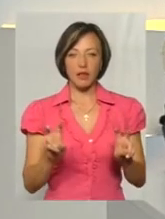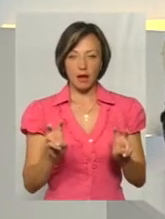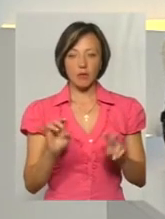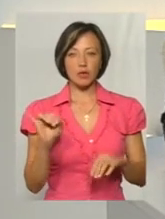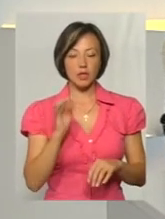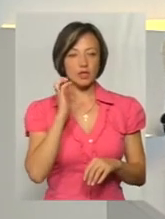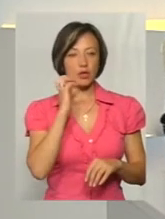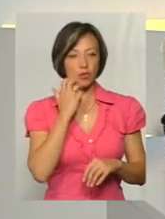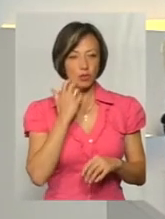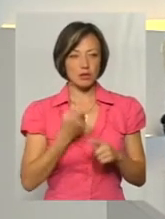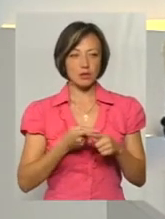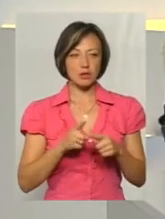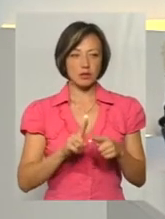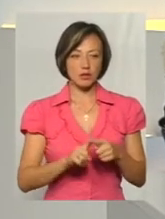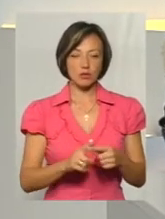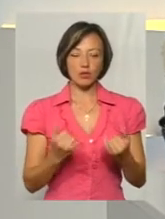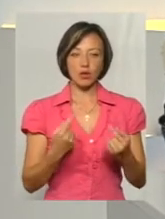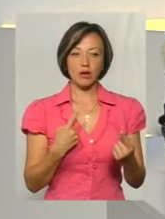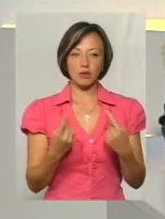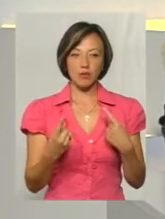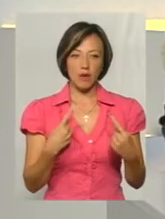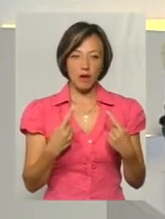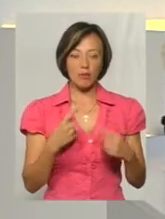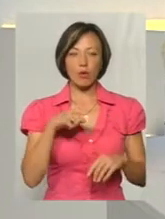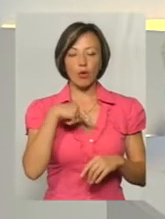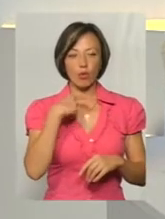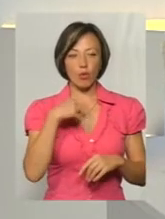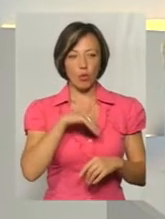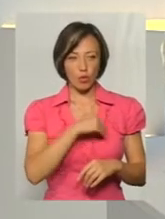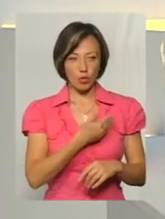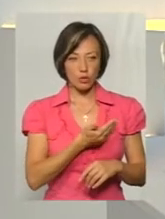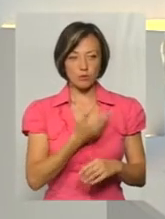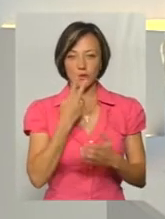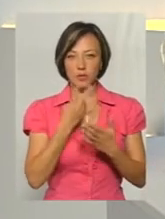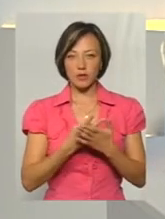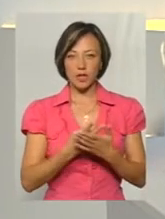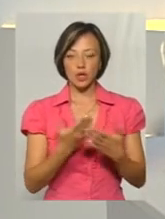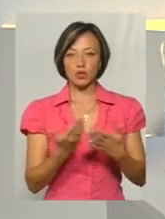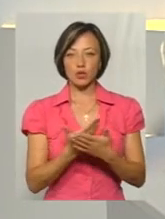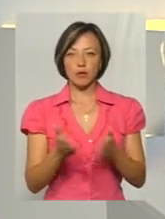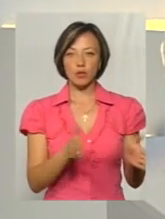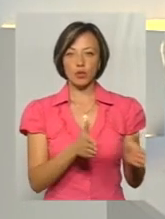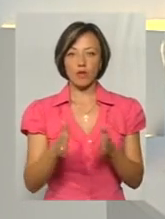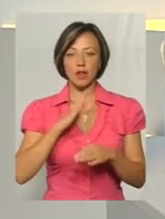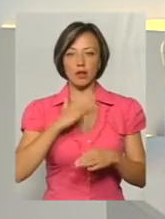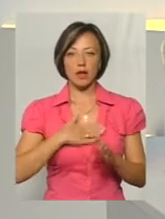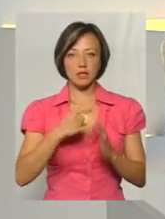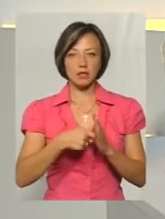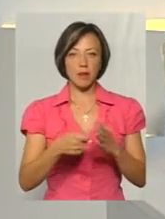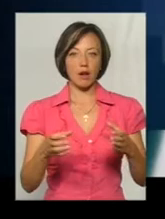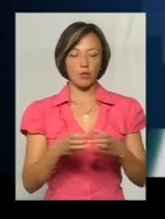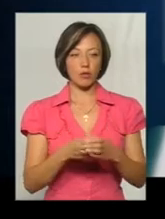і серйозність теми, на яку ми сьогодні говоримо, хочемо, щоб ви переглянули сюжет, який підготувала наша знімальна